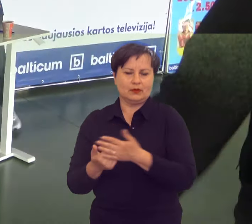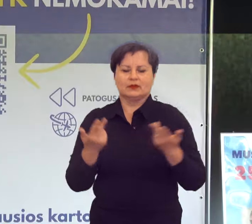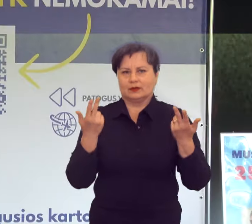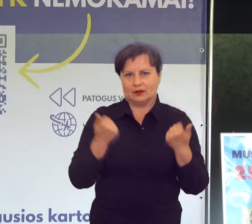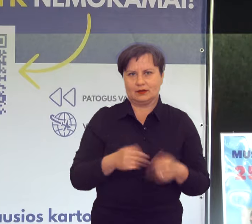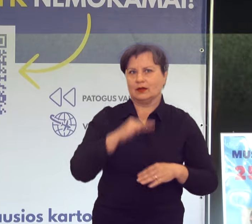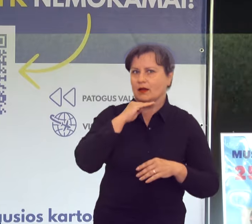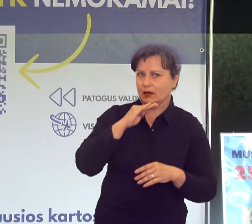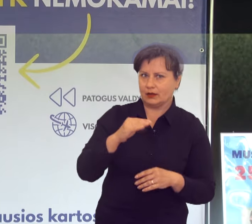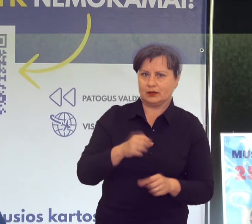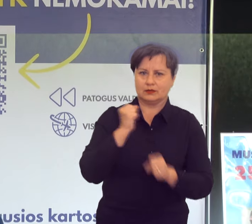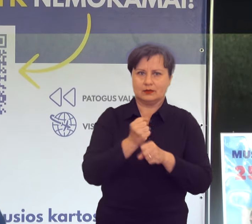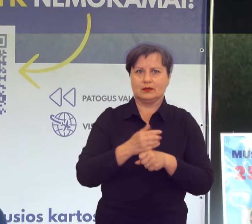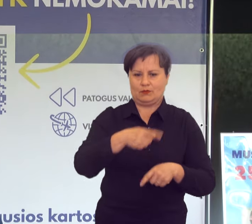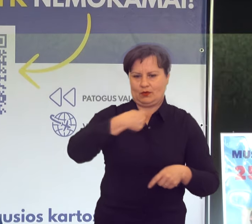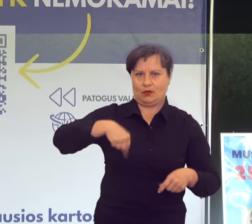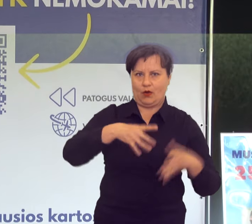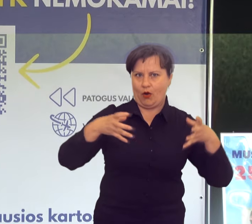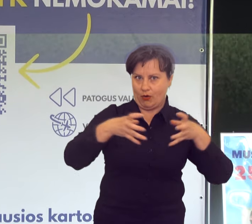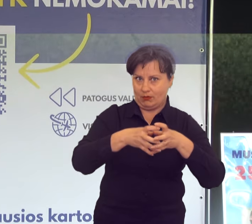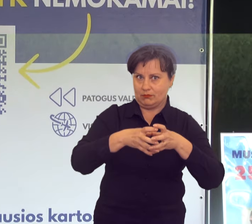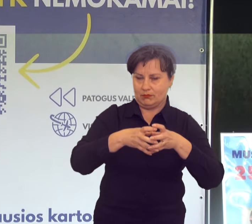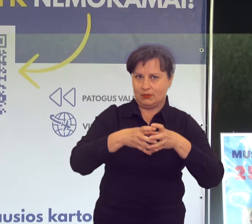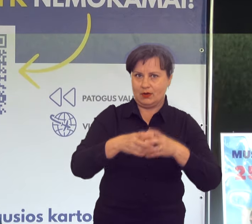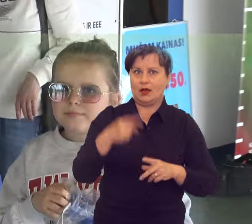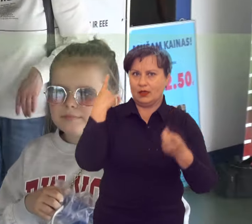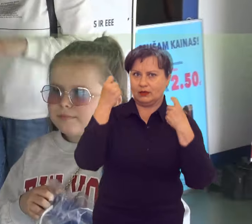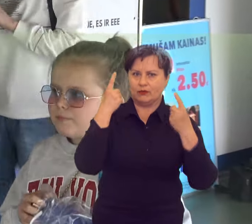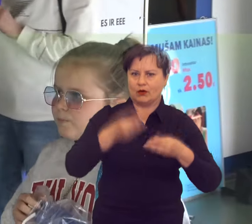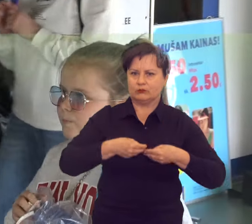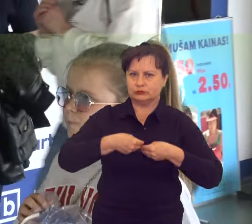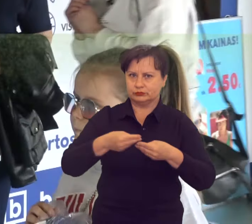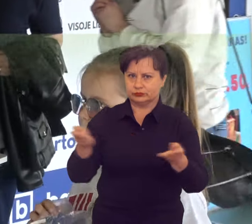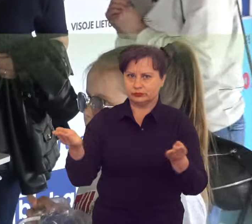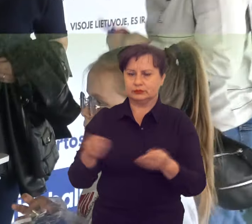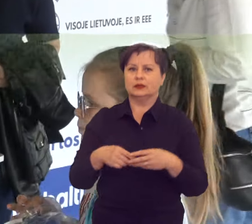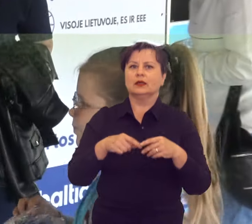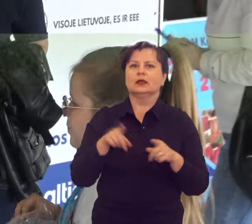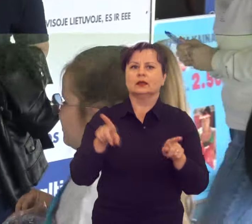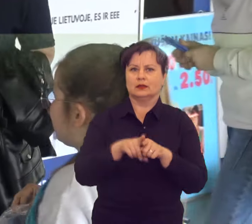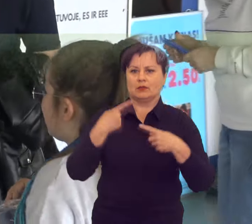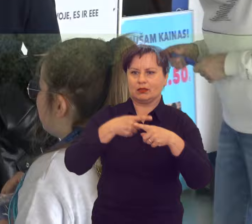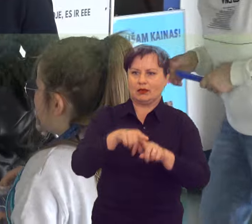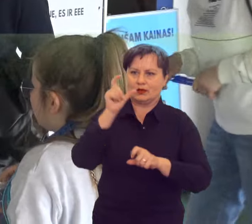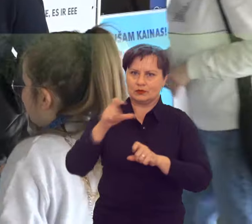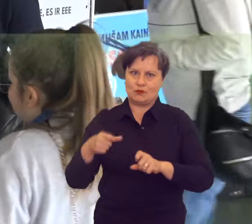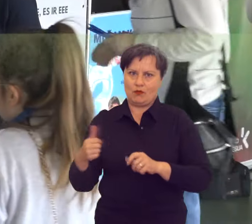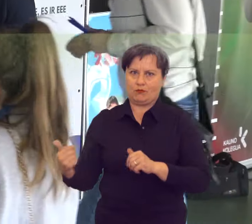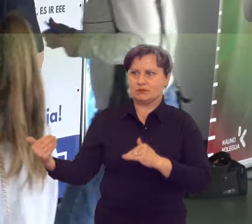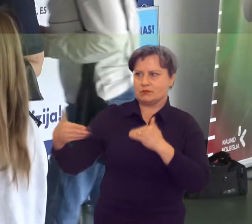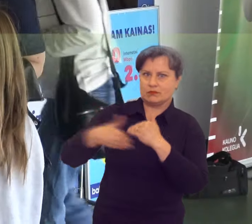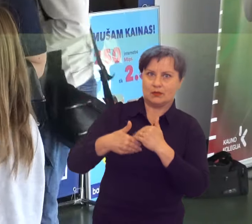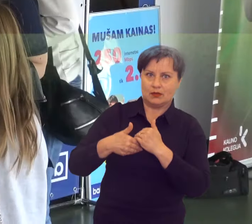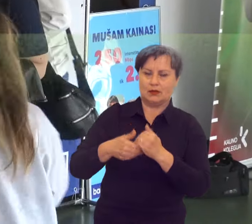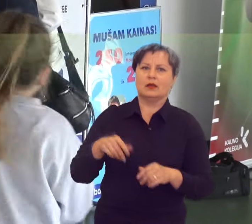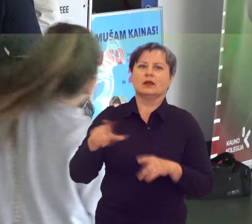patarti? Tikrai taip. Dirba mūsų visa komanda, tiek ir informaciją suteikinėjant, tiek techninius žmonės